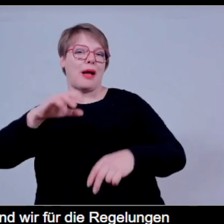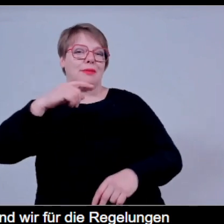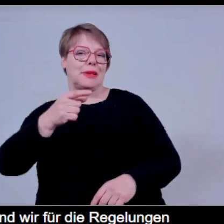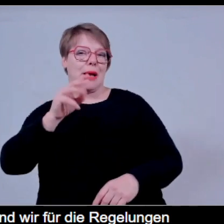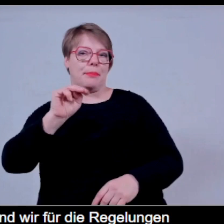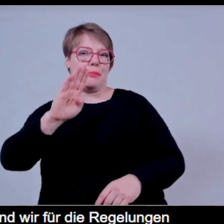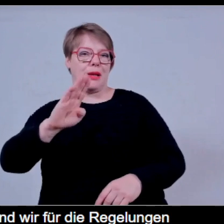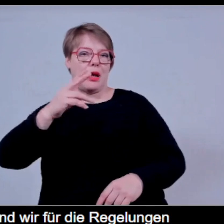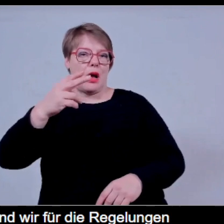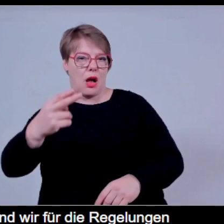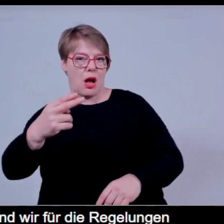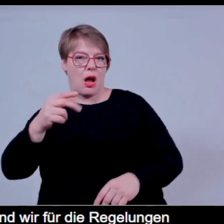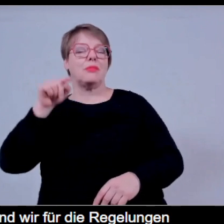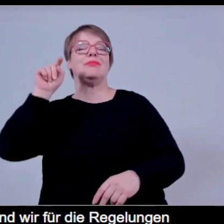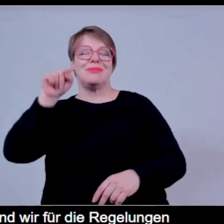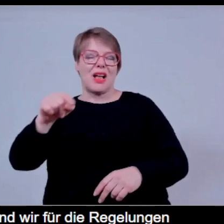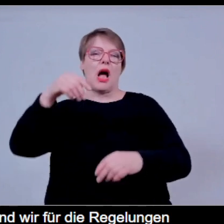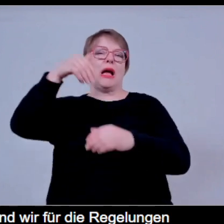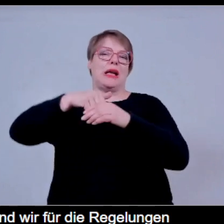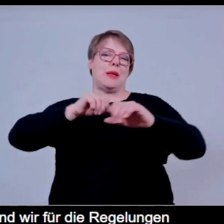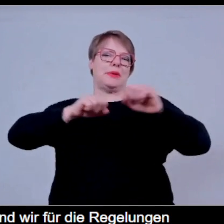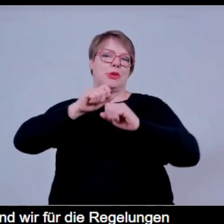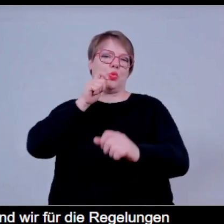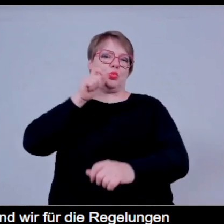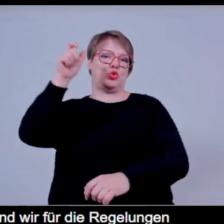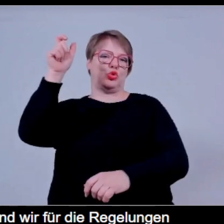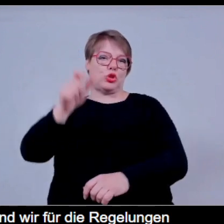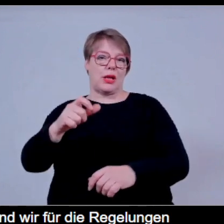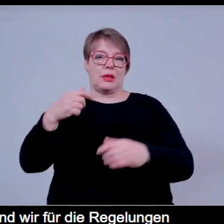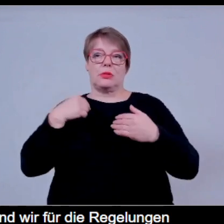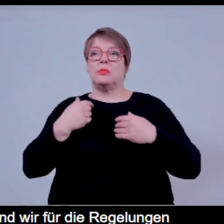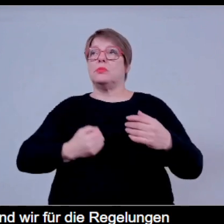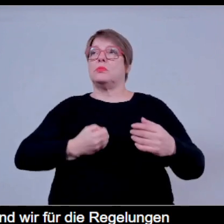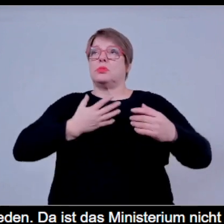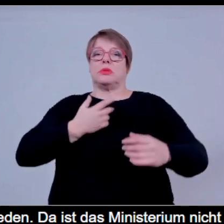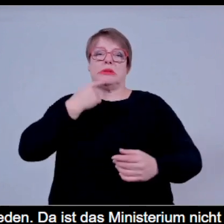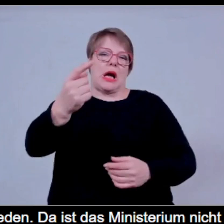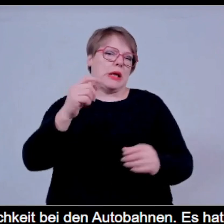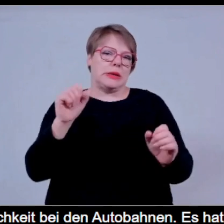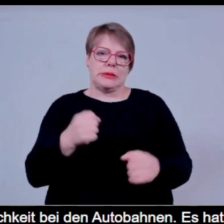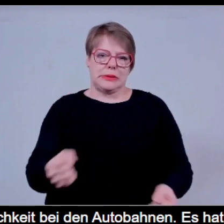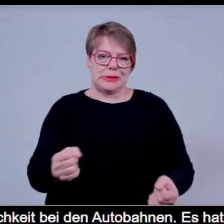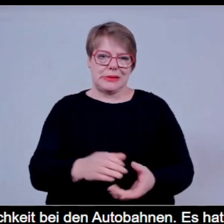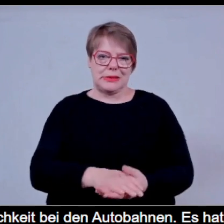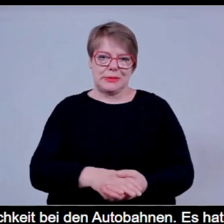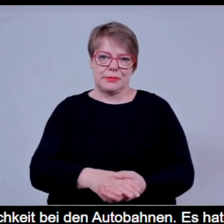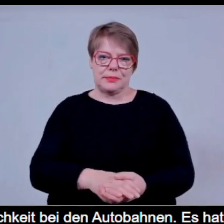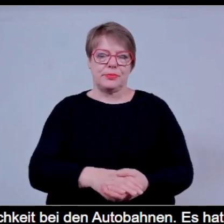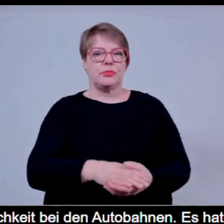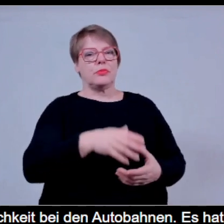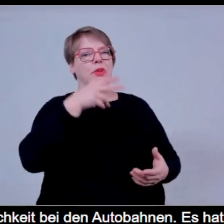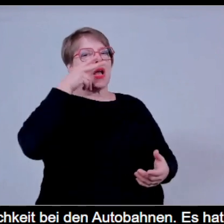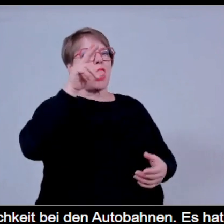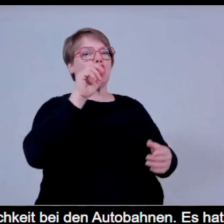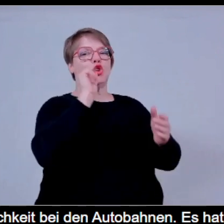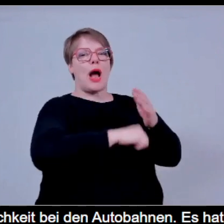erhobenen Corona-Bußgelder zurückgezahlt werden können? Wir sind da immer noch im Feintuning, wenn Sie so